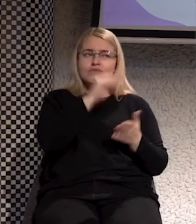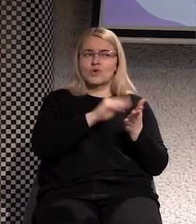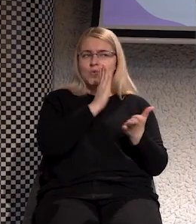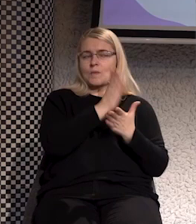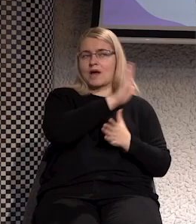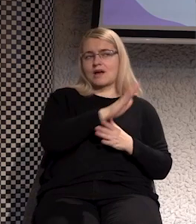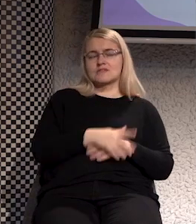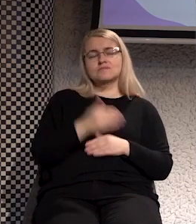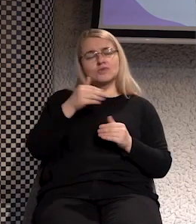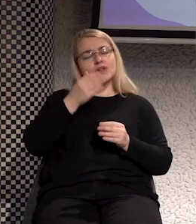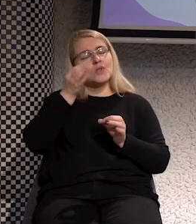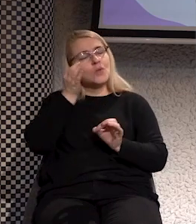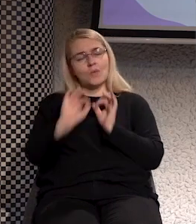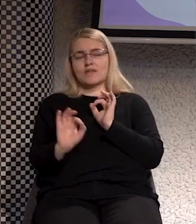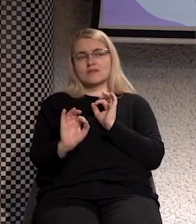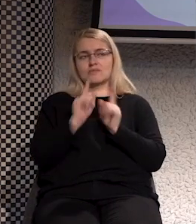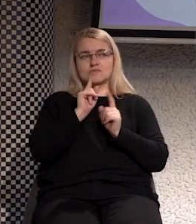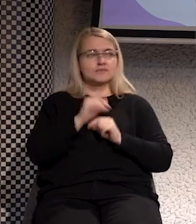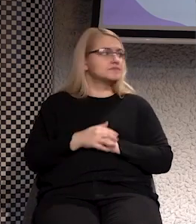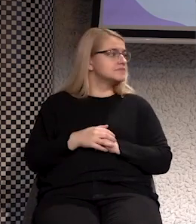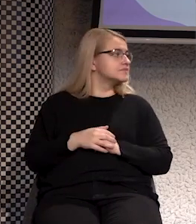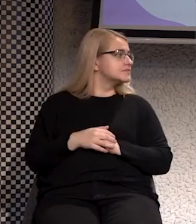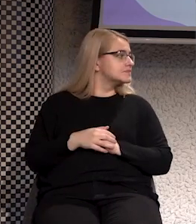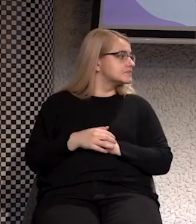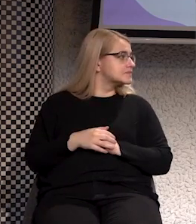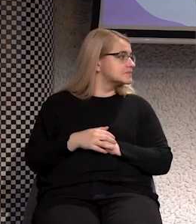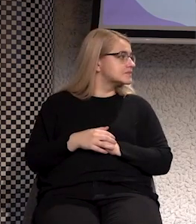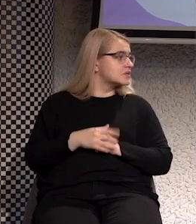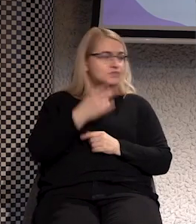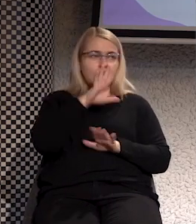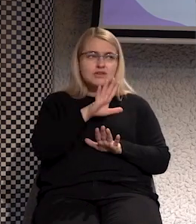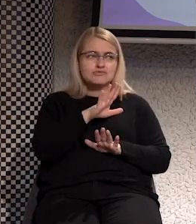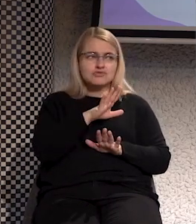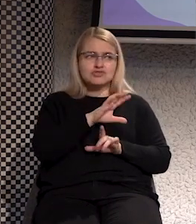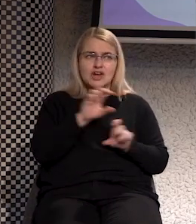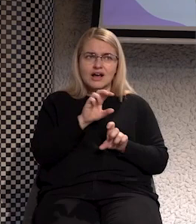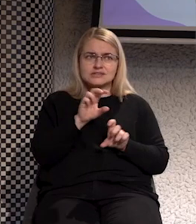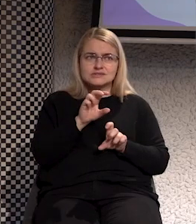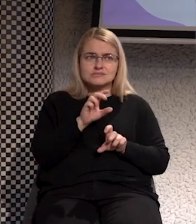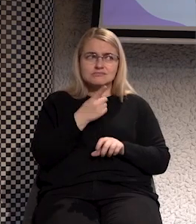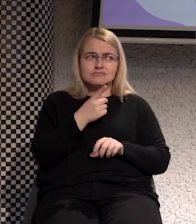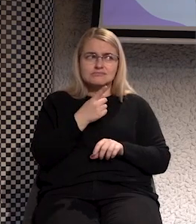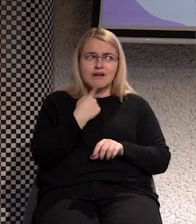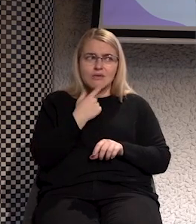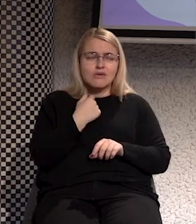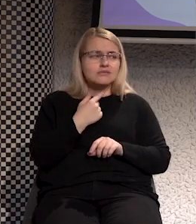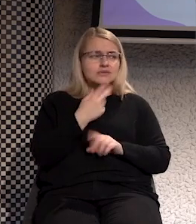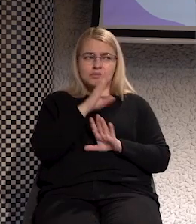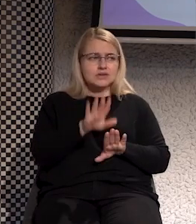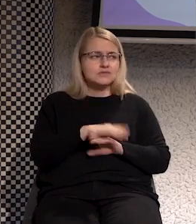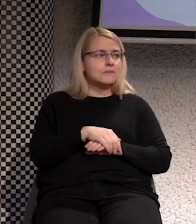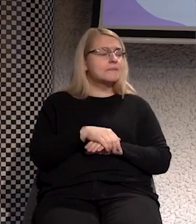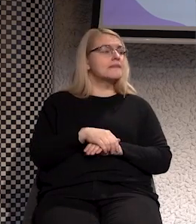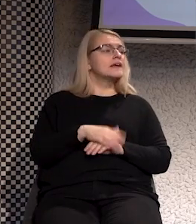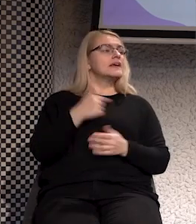wejść. Ty już nam nie pokazuje, że nam został czas. Bo ja już tak jakby przy was trochę czuwam i chciałam powiedzieć,